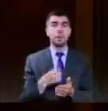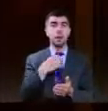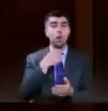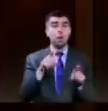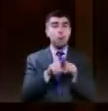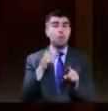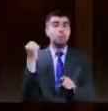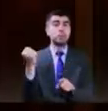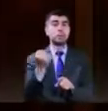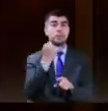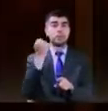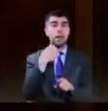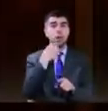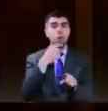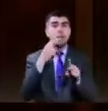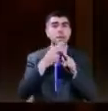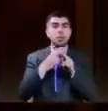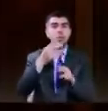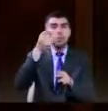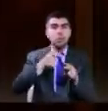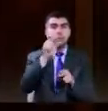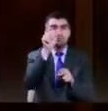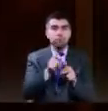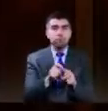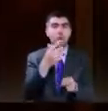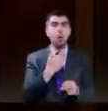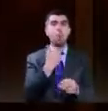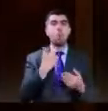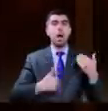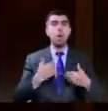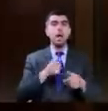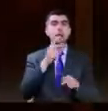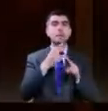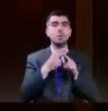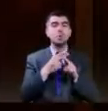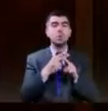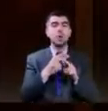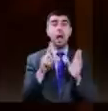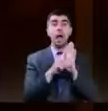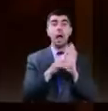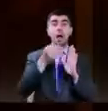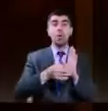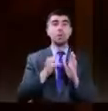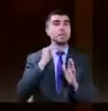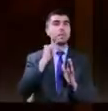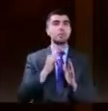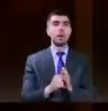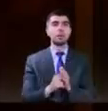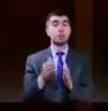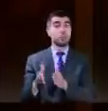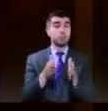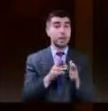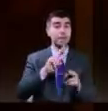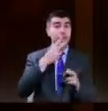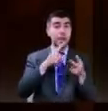عندنا مشكل حتى في التعريف ديال شكون هو المعاق، لأن الإشكال لابد له من خلفية قانونية. ثانياً، معالجة